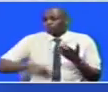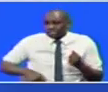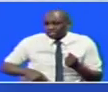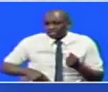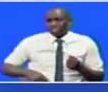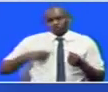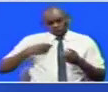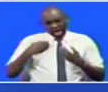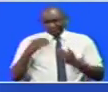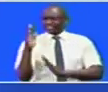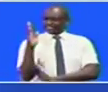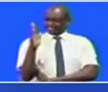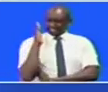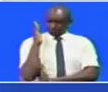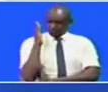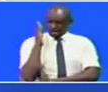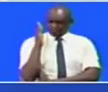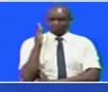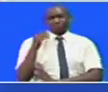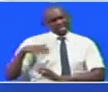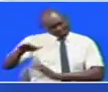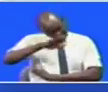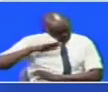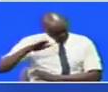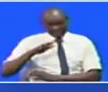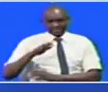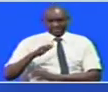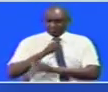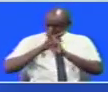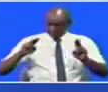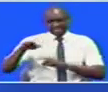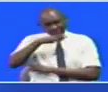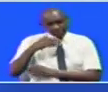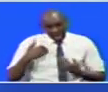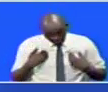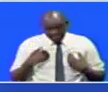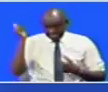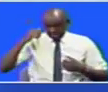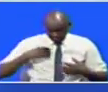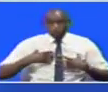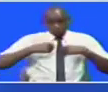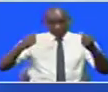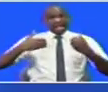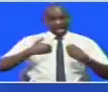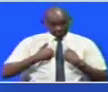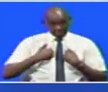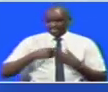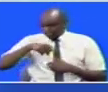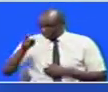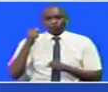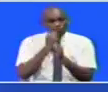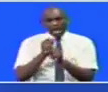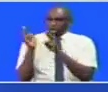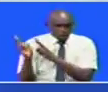deliver a secure and tranquil environment that will give Kenyans confidence to go about their